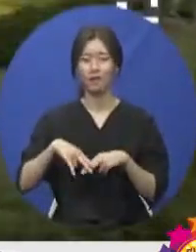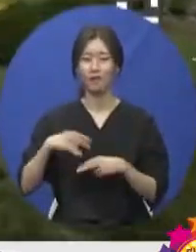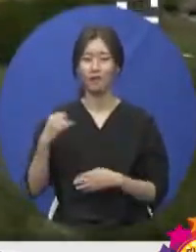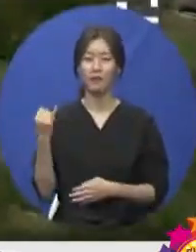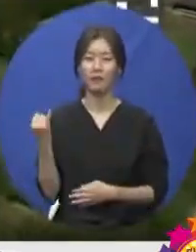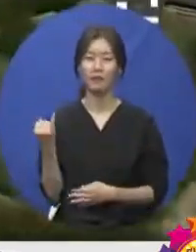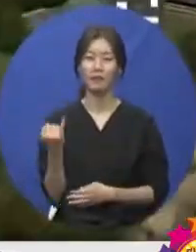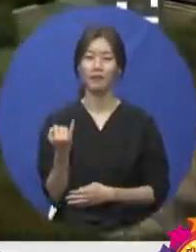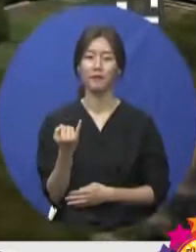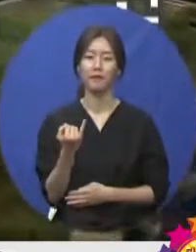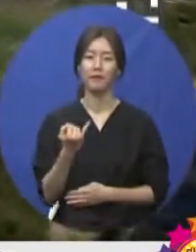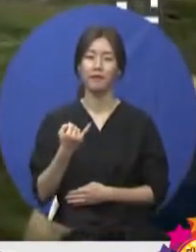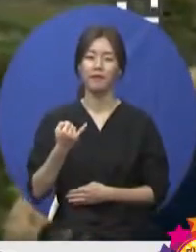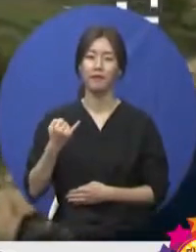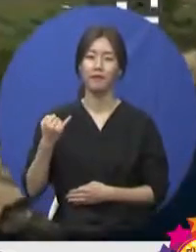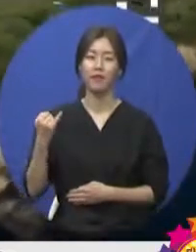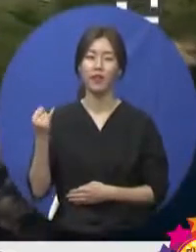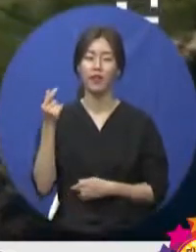신영아